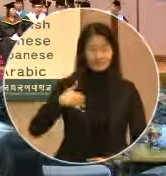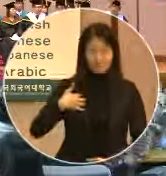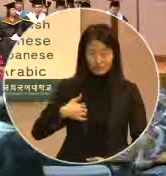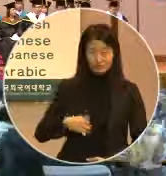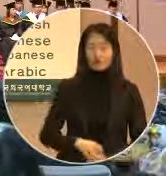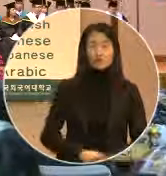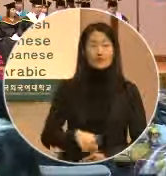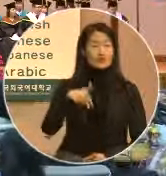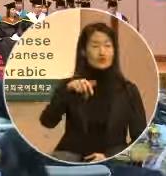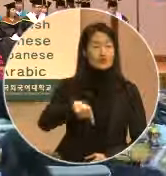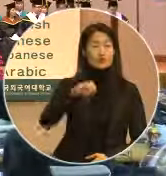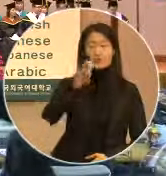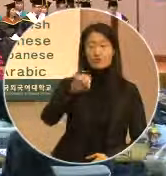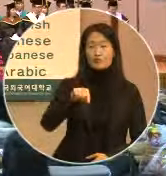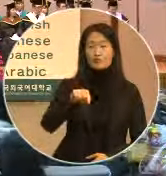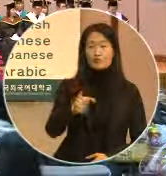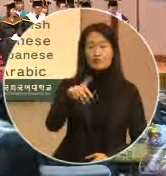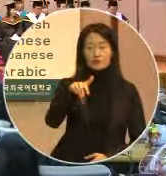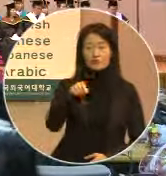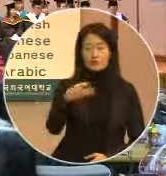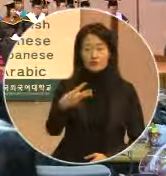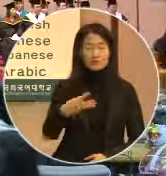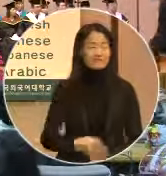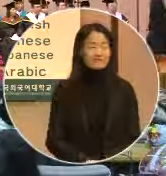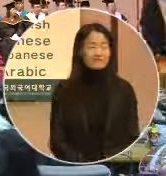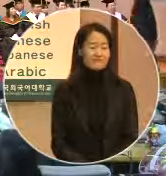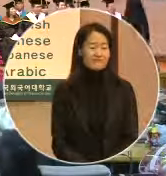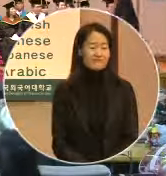국어학부 주문철.